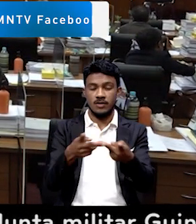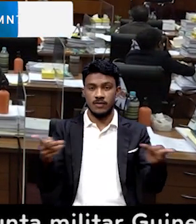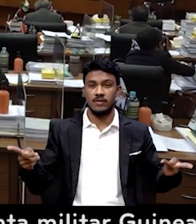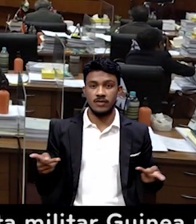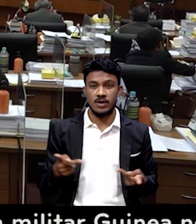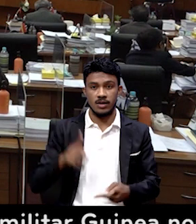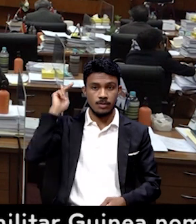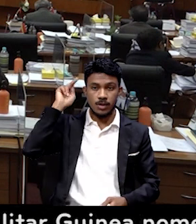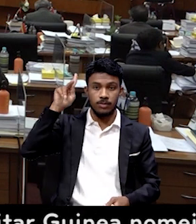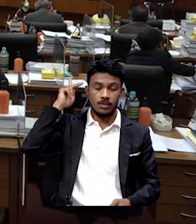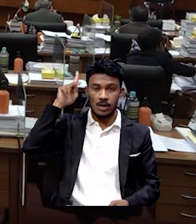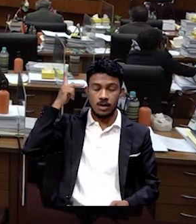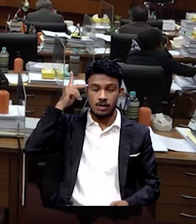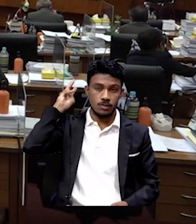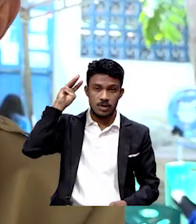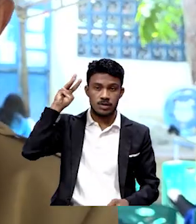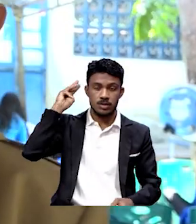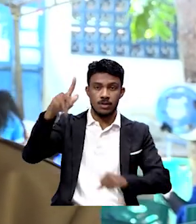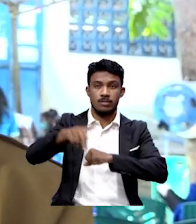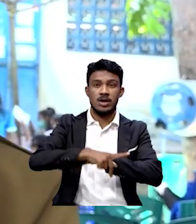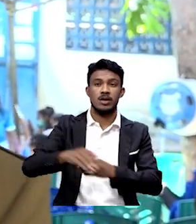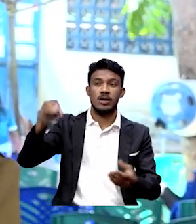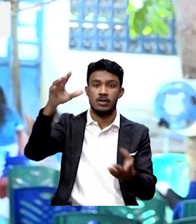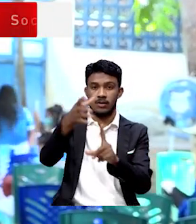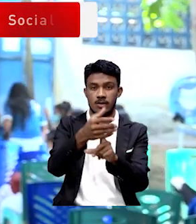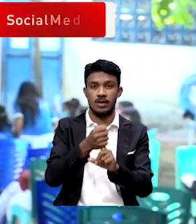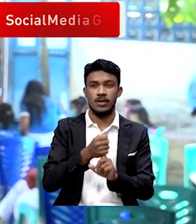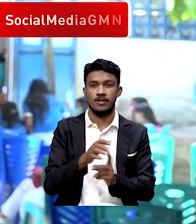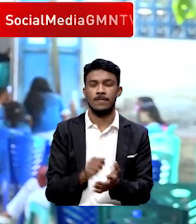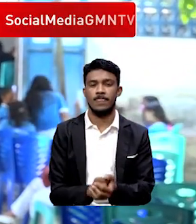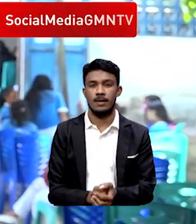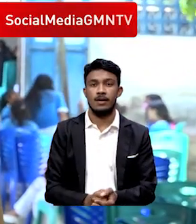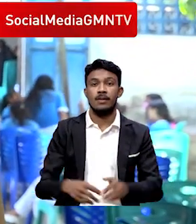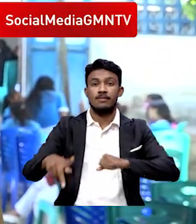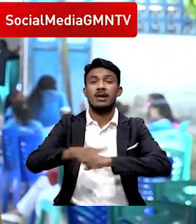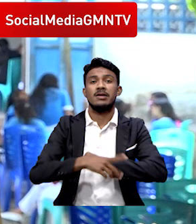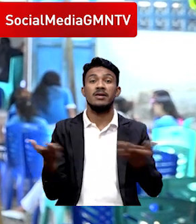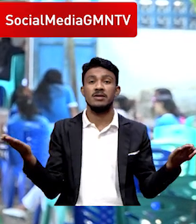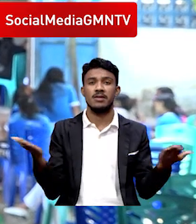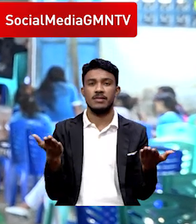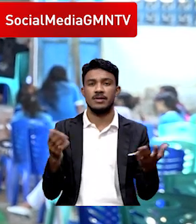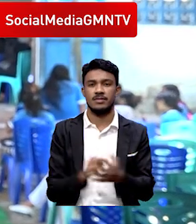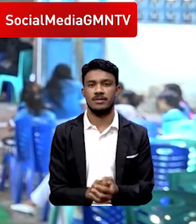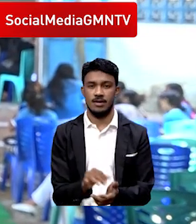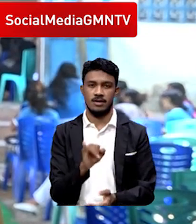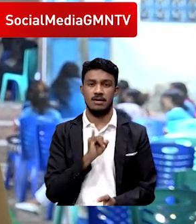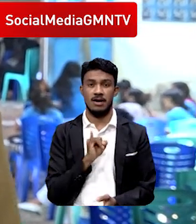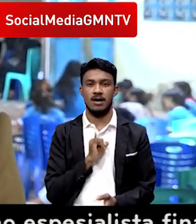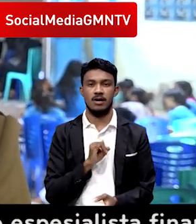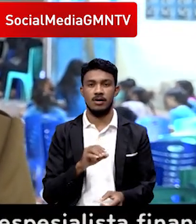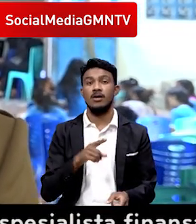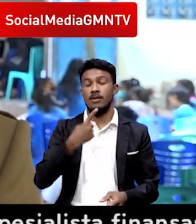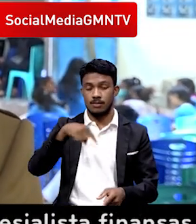nian wang hira partido refere kairukun. Oi koitar partido ne velo au ba kulia